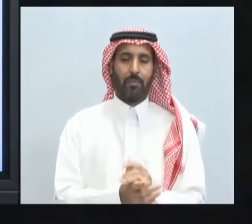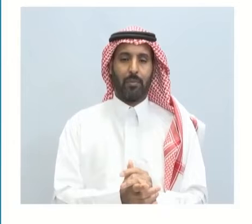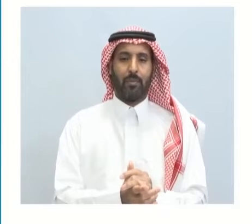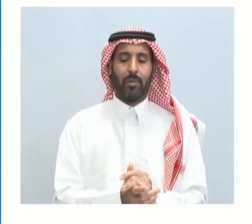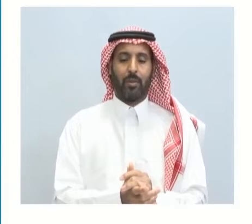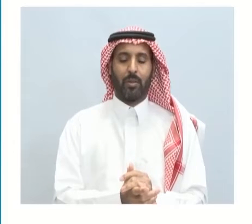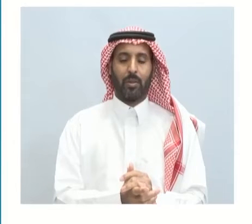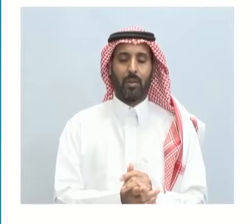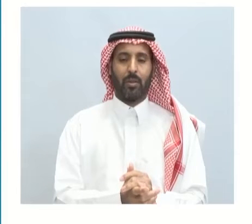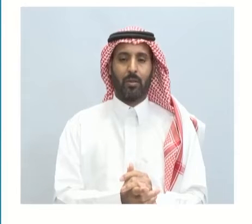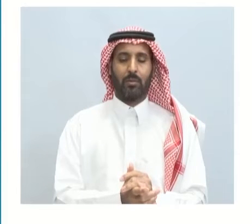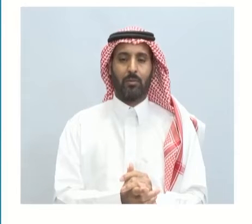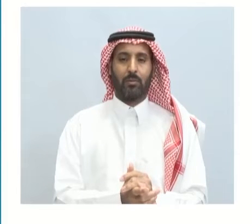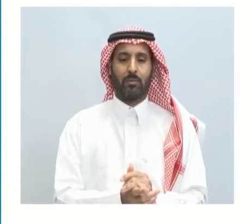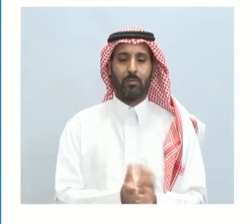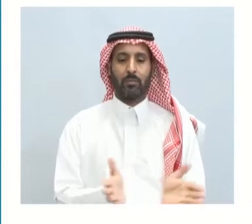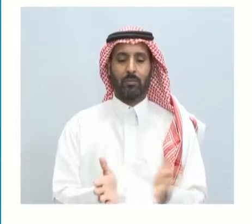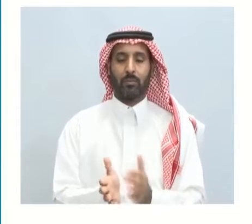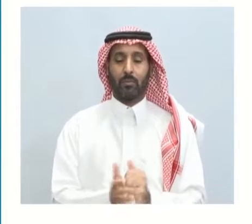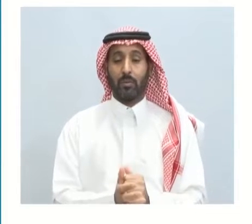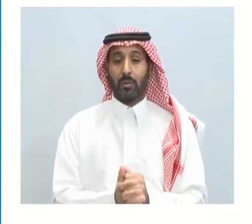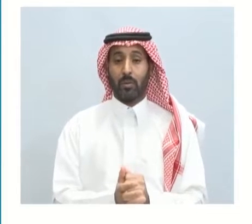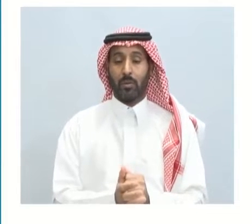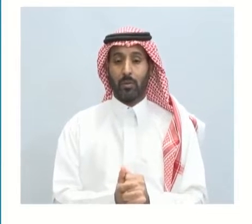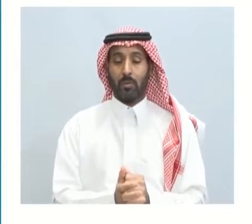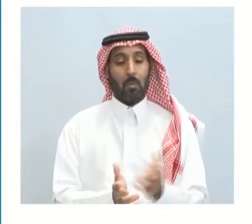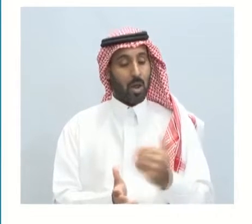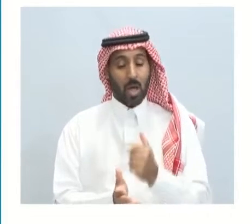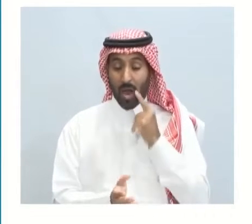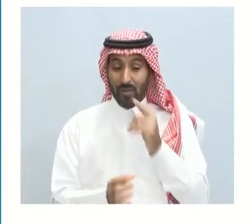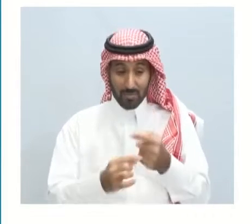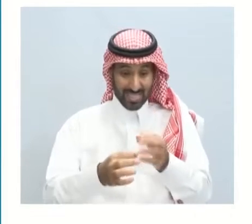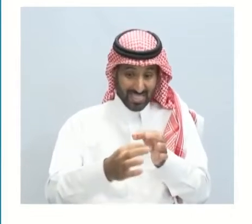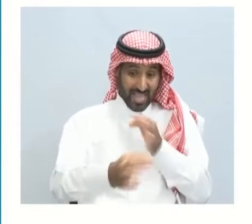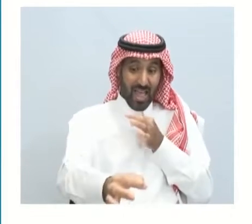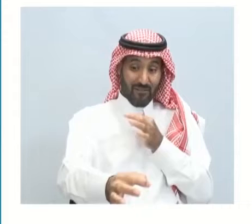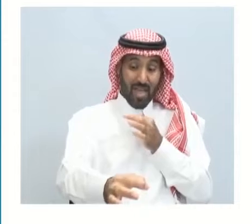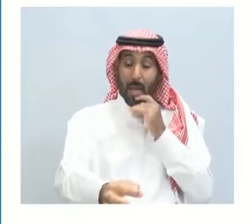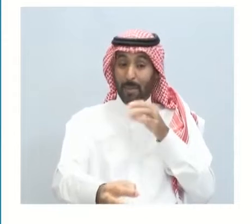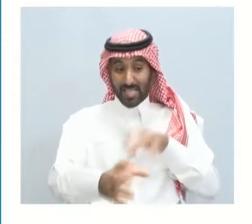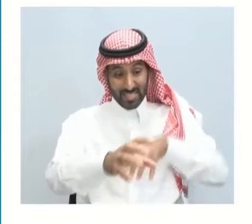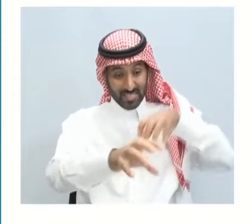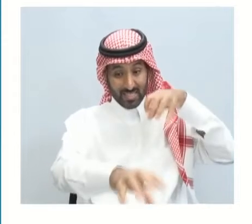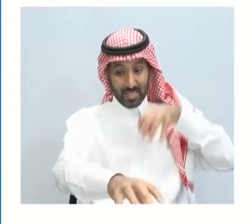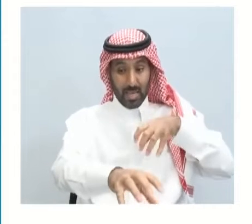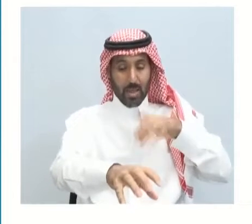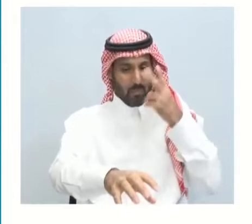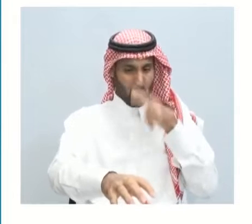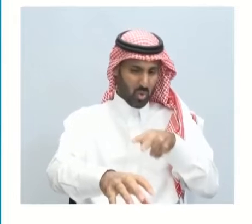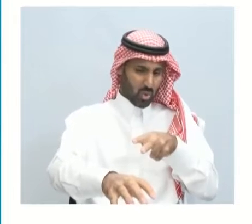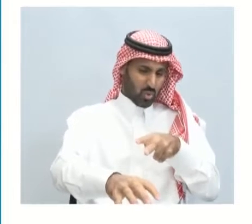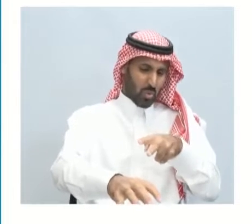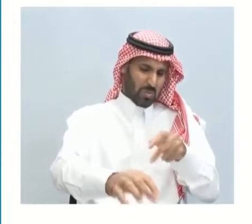بالرقم لذلك لا نستطيع تحديد ايضا المسافه بين الاجسام من خلال